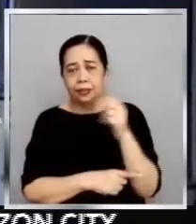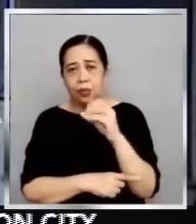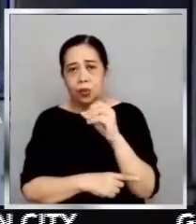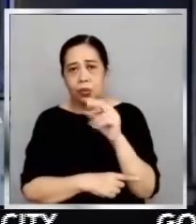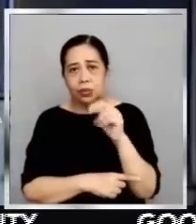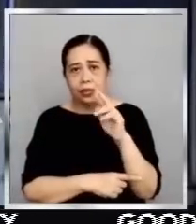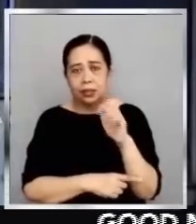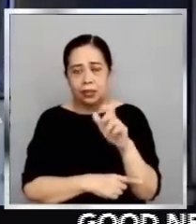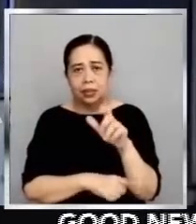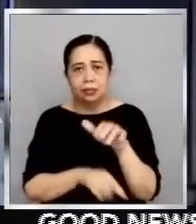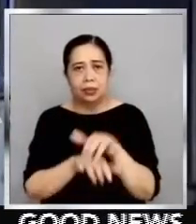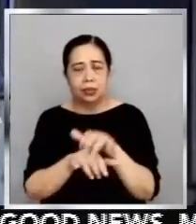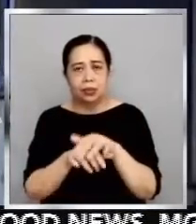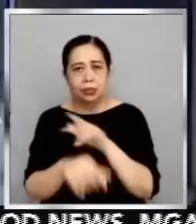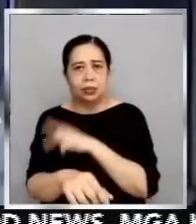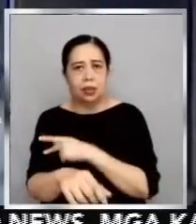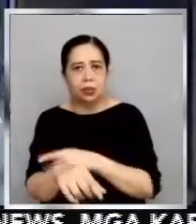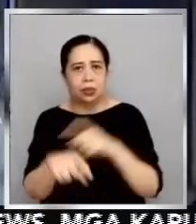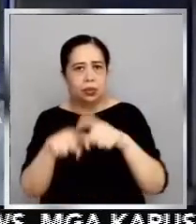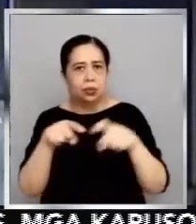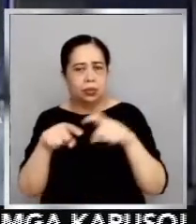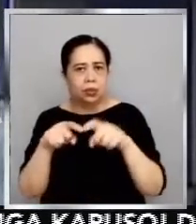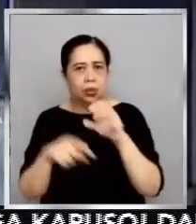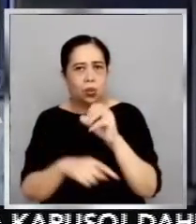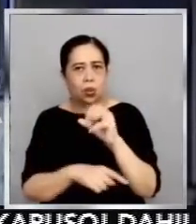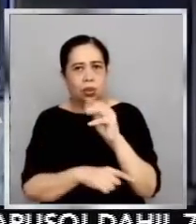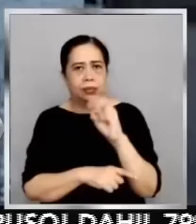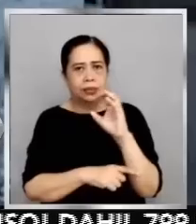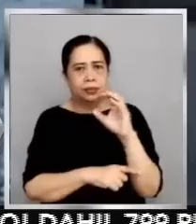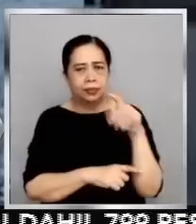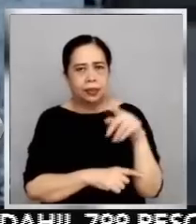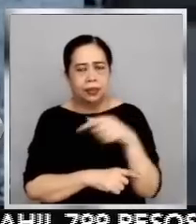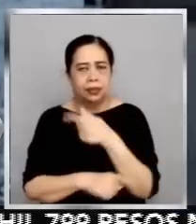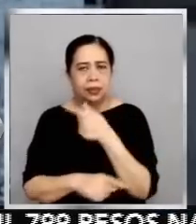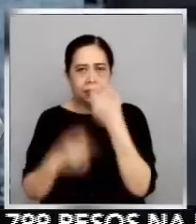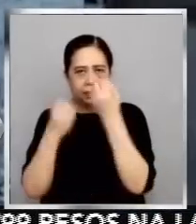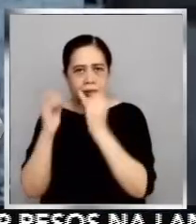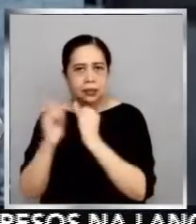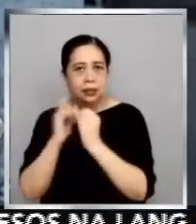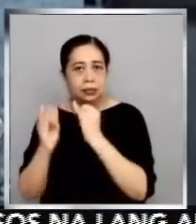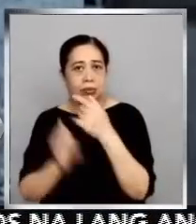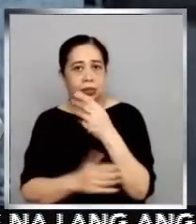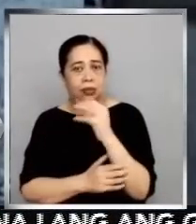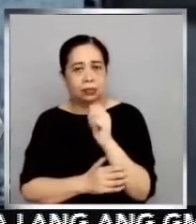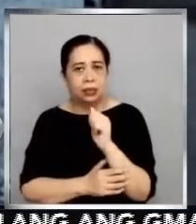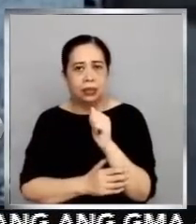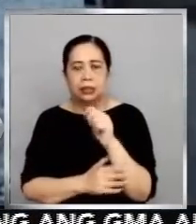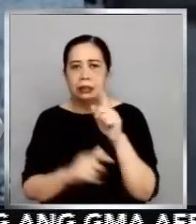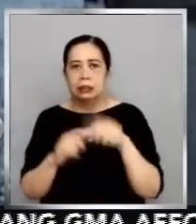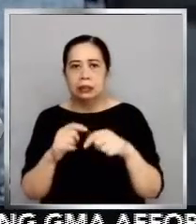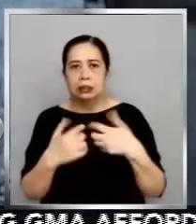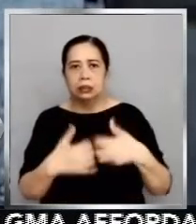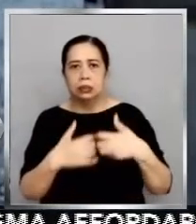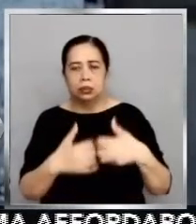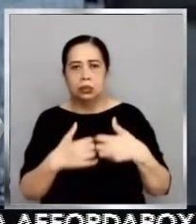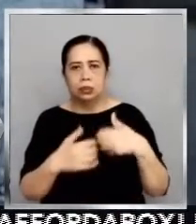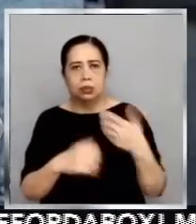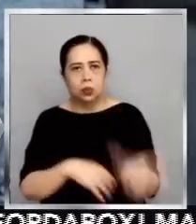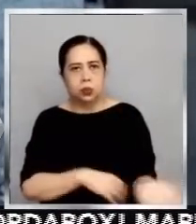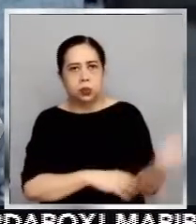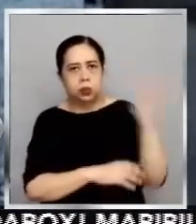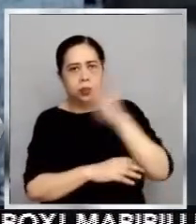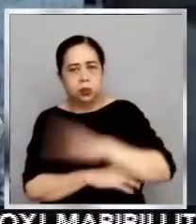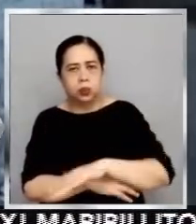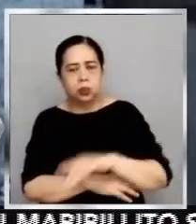Consolidated Power Corporation o OMCPC sa GMA Integrated News, hindi na raw mapatakbo ng 24 oras ang kanilang